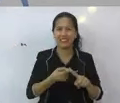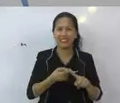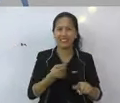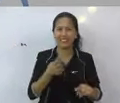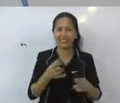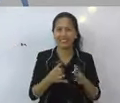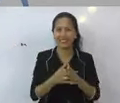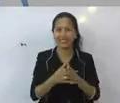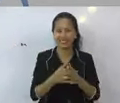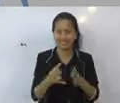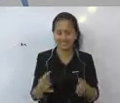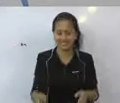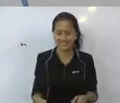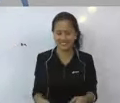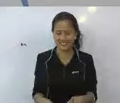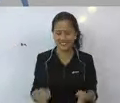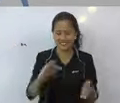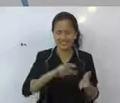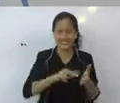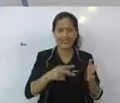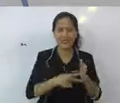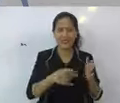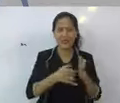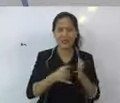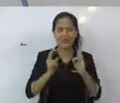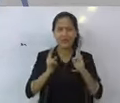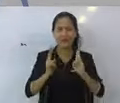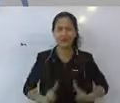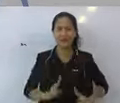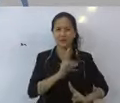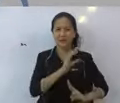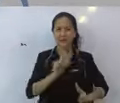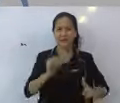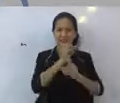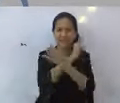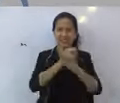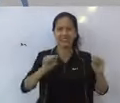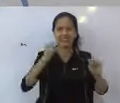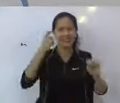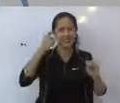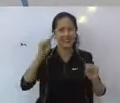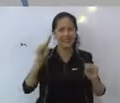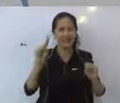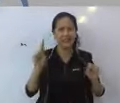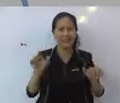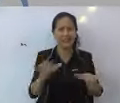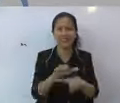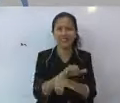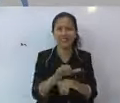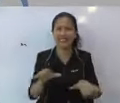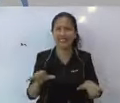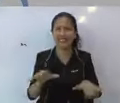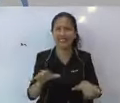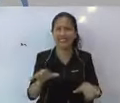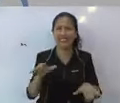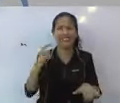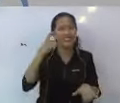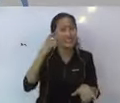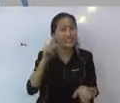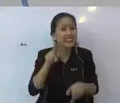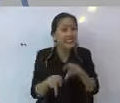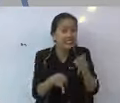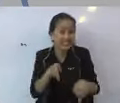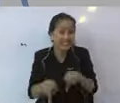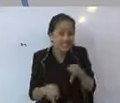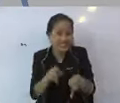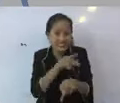yan. In other words, healthy and safe for both people and the planet. Kasi meron nga, safe nga sa